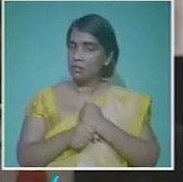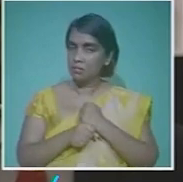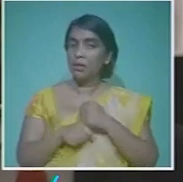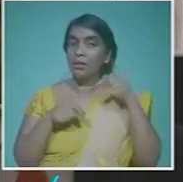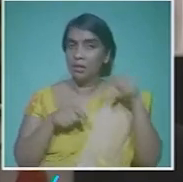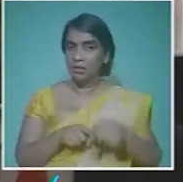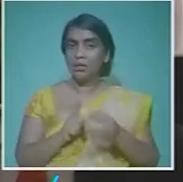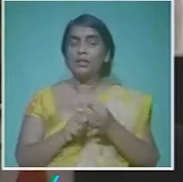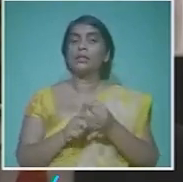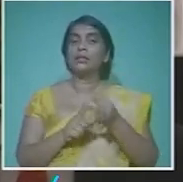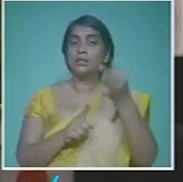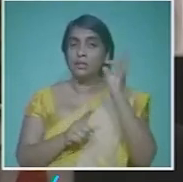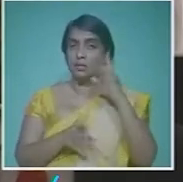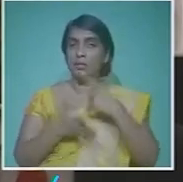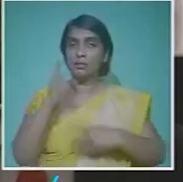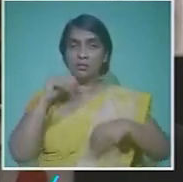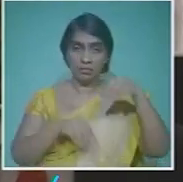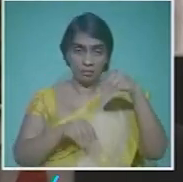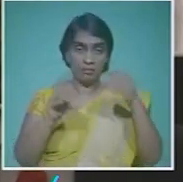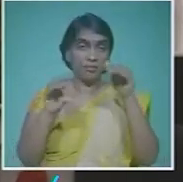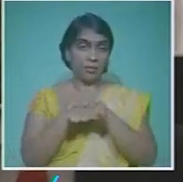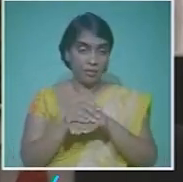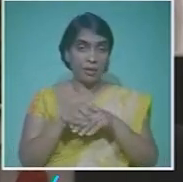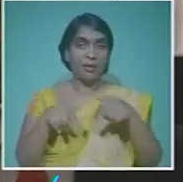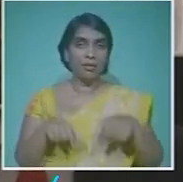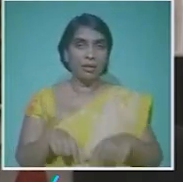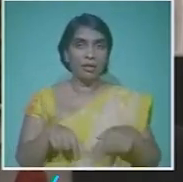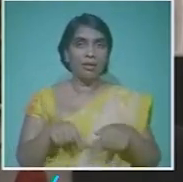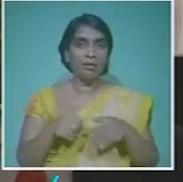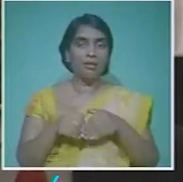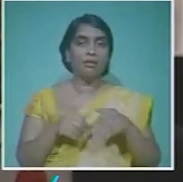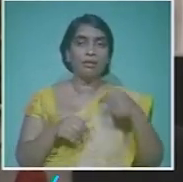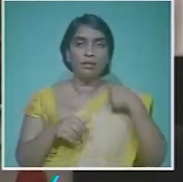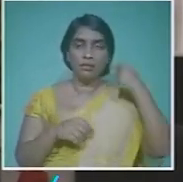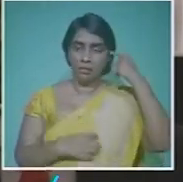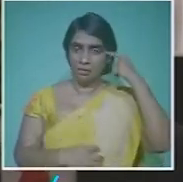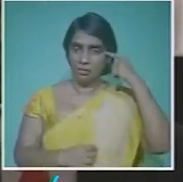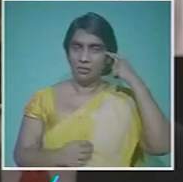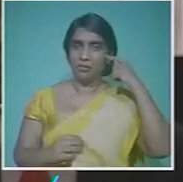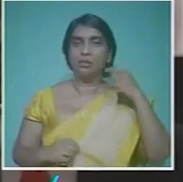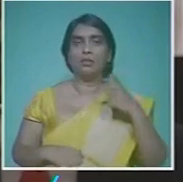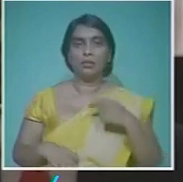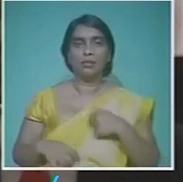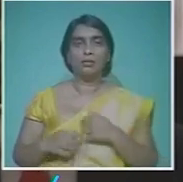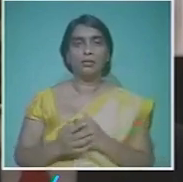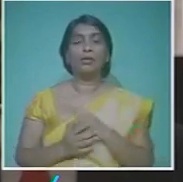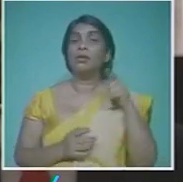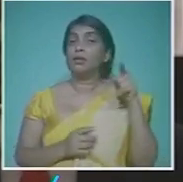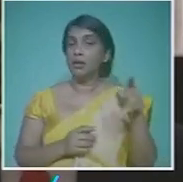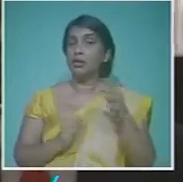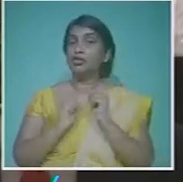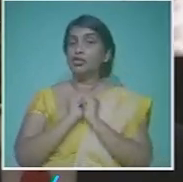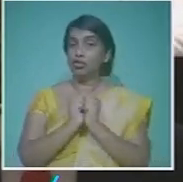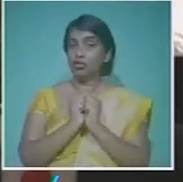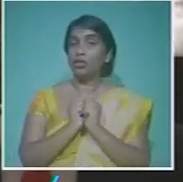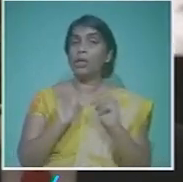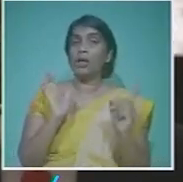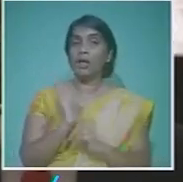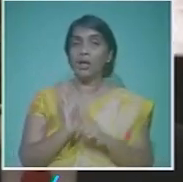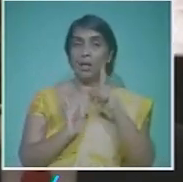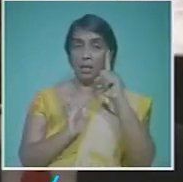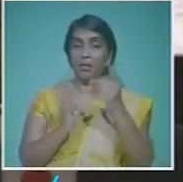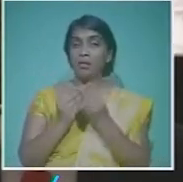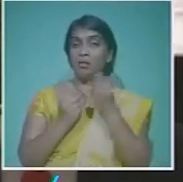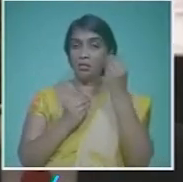අද එතුමා ජනාධිපතිවරණයට ඉදිරිපත් වෙච්ච දවස මට එතුමාවත් සිහිපත් වෙනවා එතුමා රැකියා ලක්ෂ්‍ය